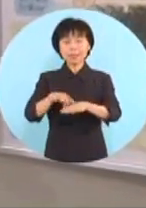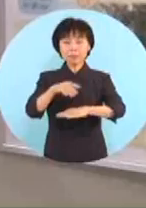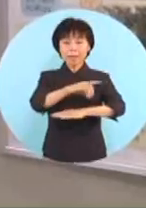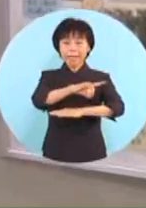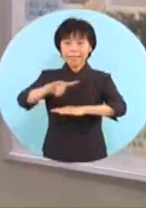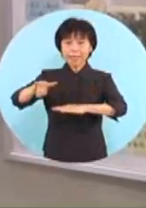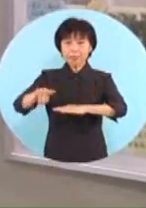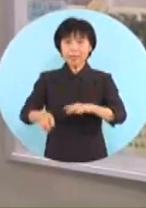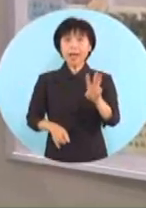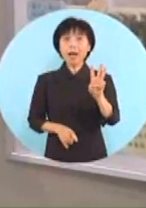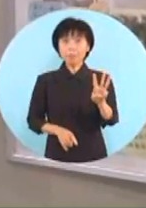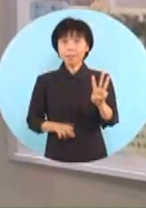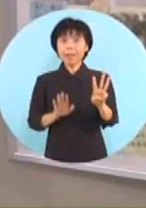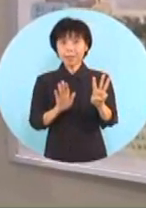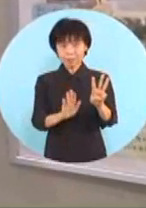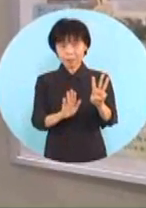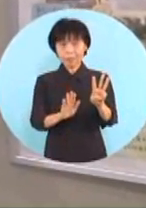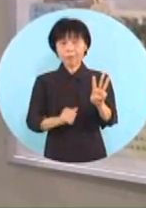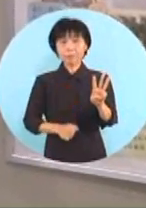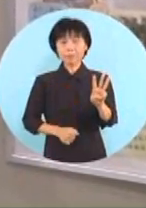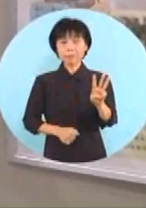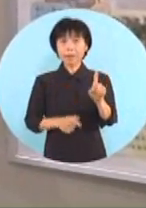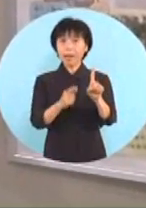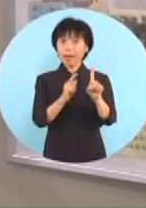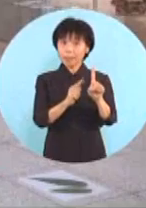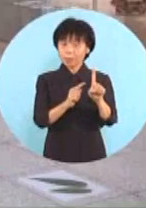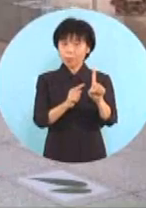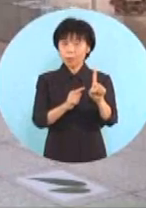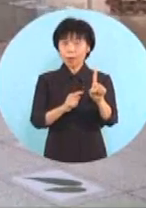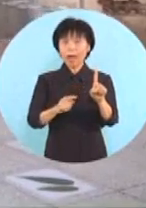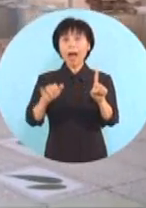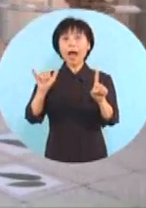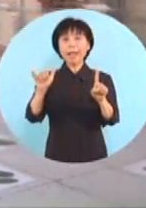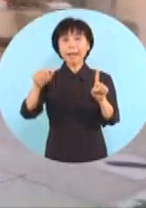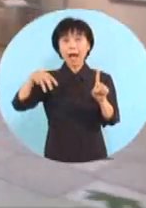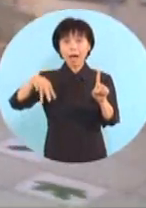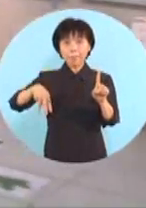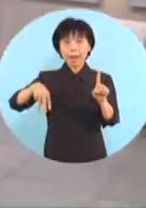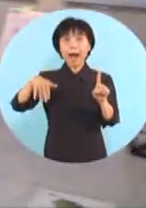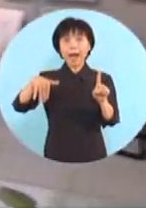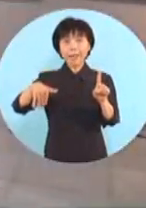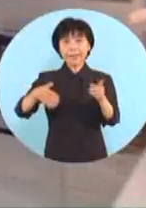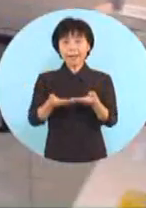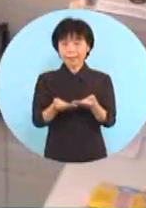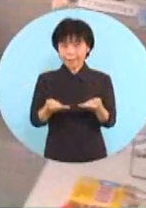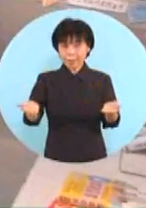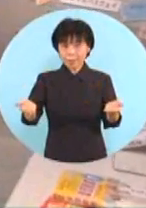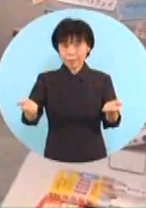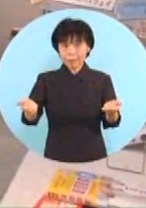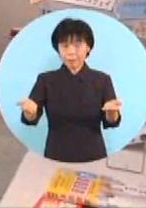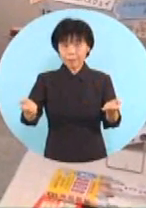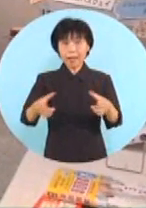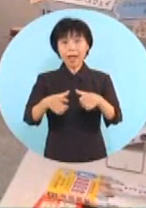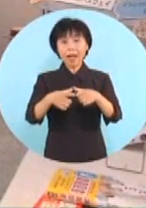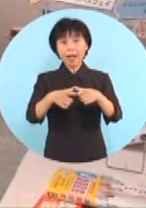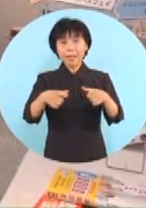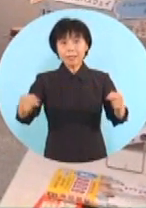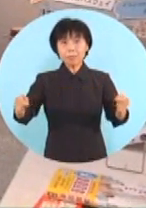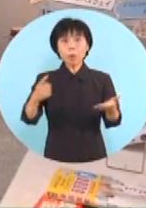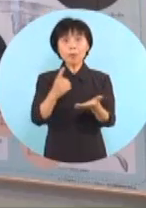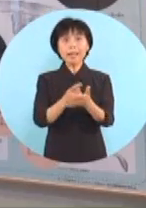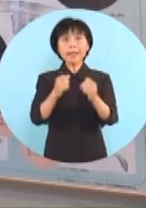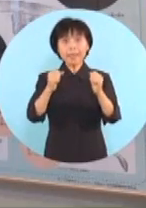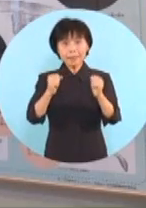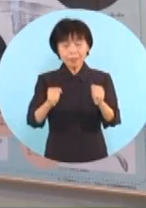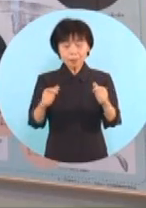展が3本立てになっています。一つは山根展と題しまして、日本固有種の小さな小動